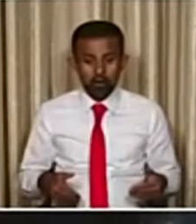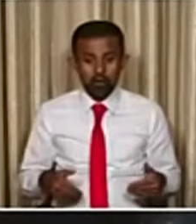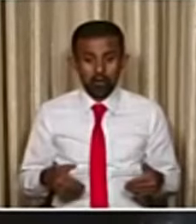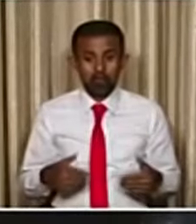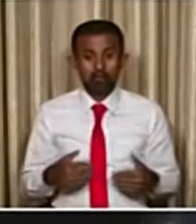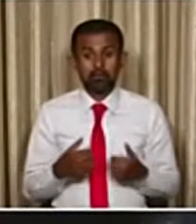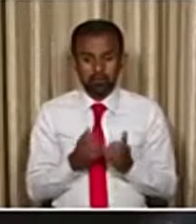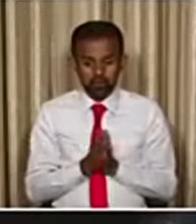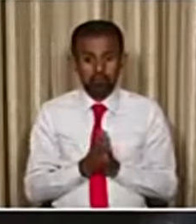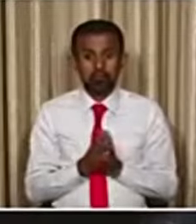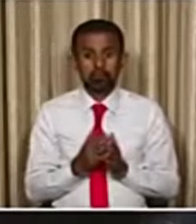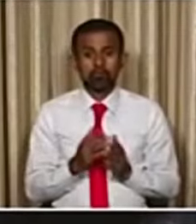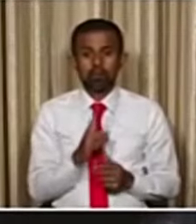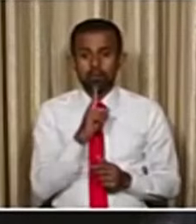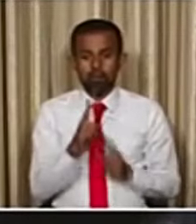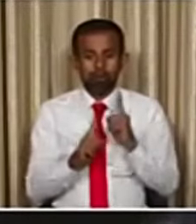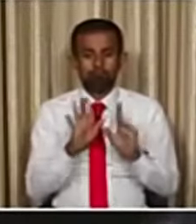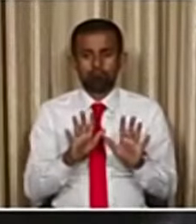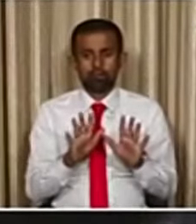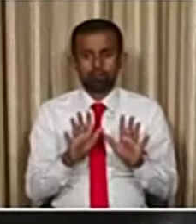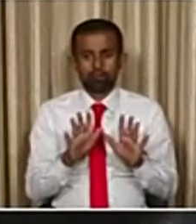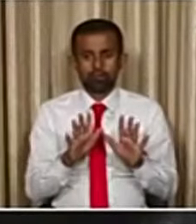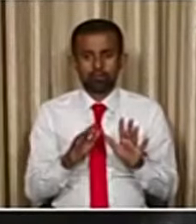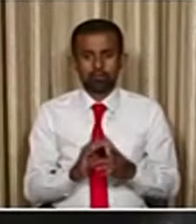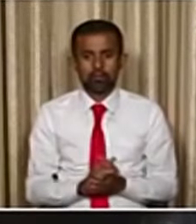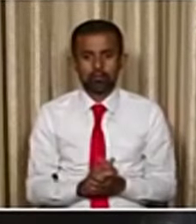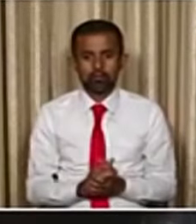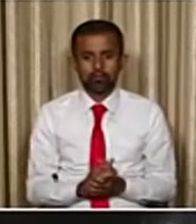කරනවා කියලා. එච්චරයි. ඒ ඒ ඔත වෙන දෙන්න අරගෙන යන්න බෑ ඒක.